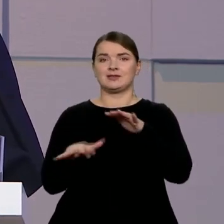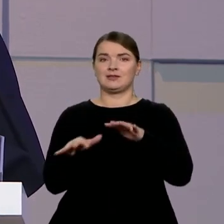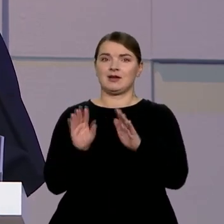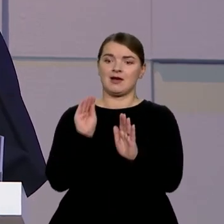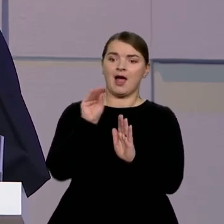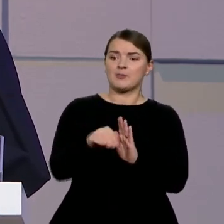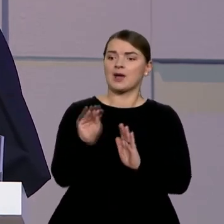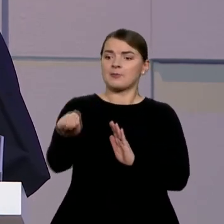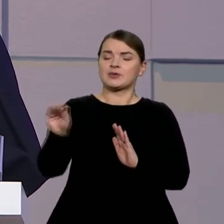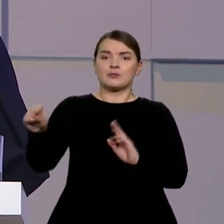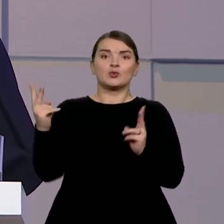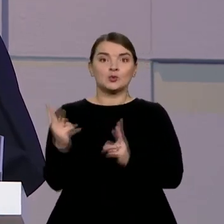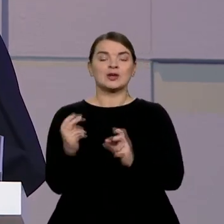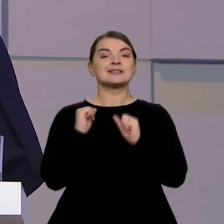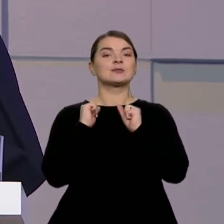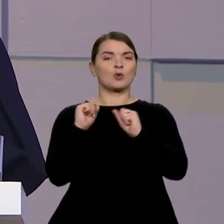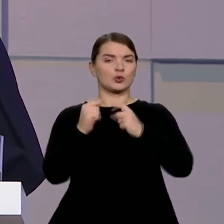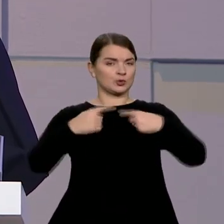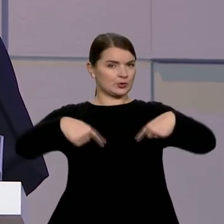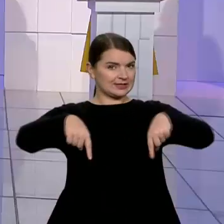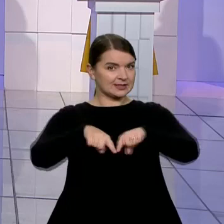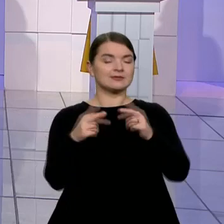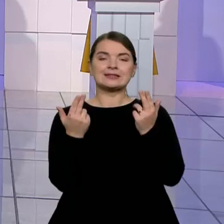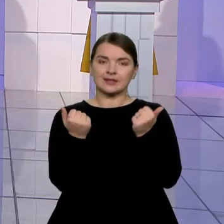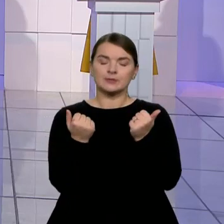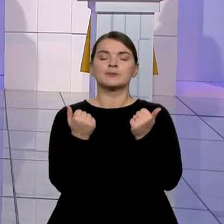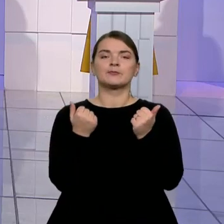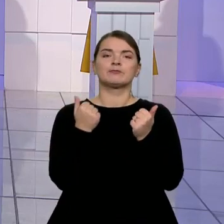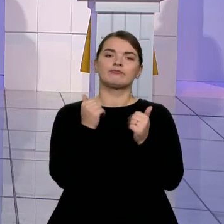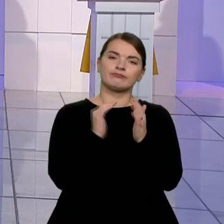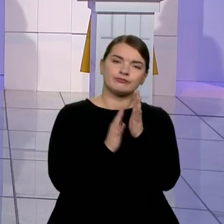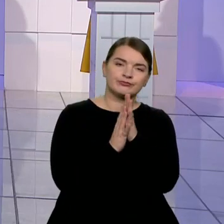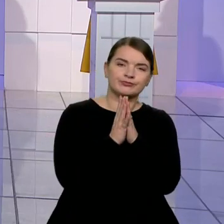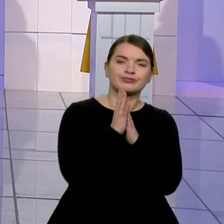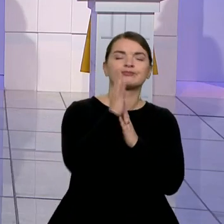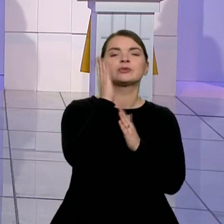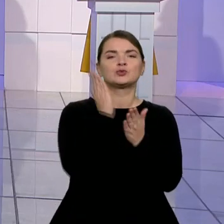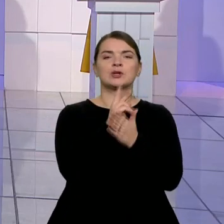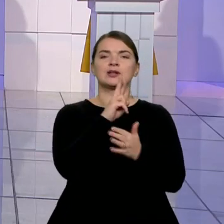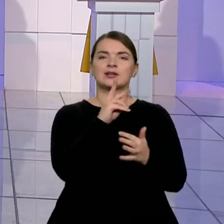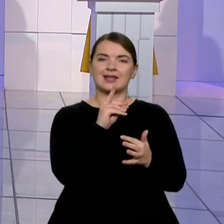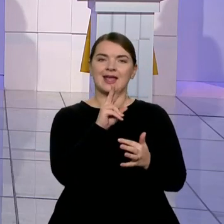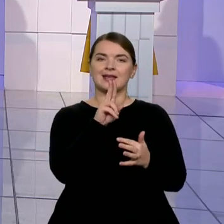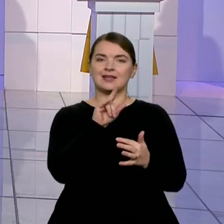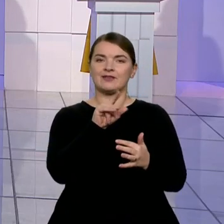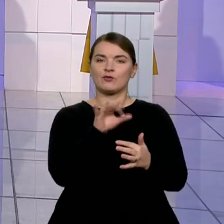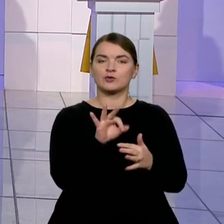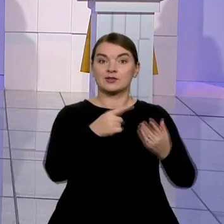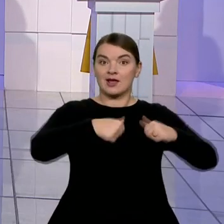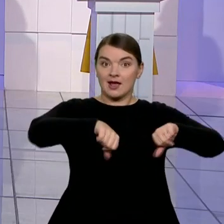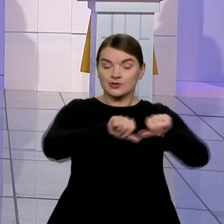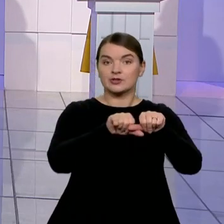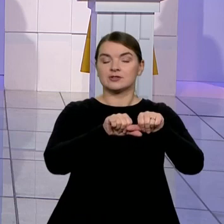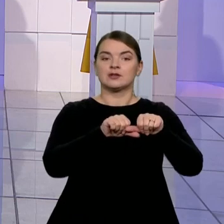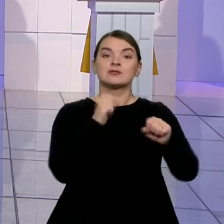Iš tiesų, sporto srityje tai tikrai po truputį judame ir kiek ir Rėkyvos ežero pakrantėje planuojami yra